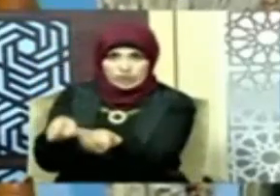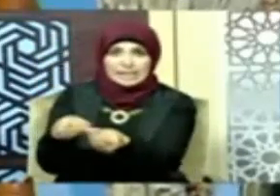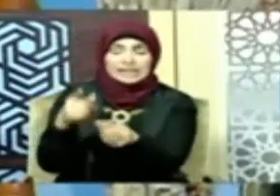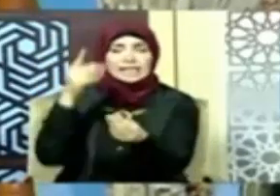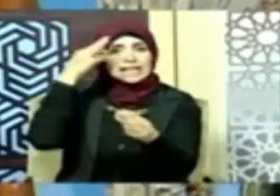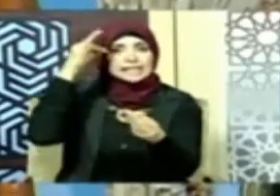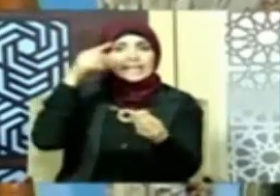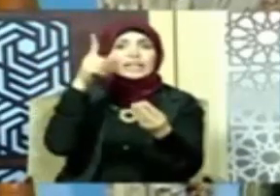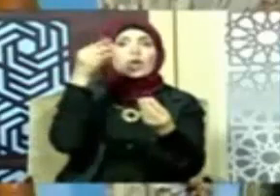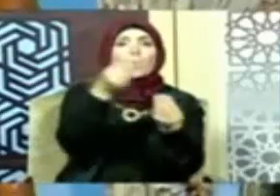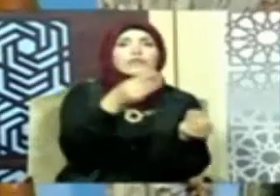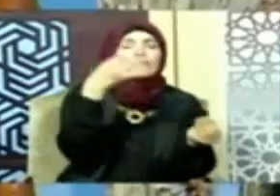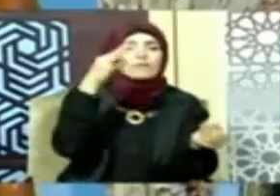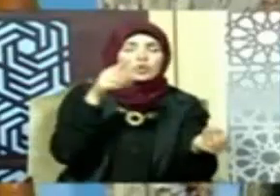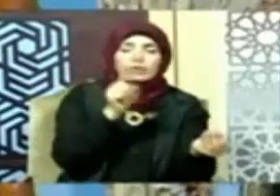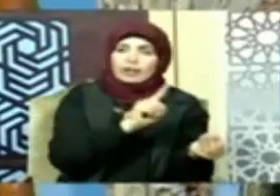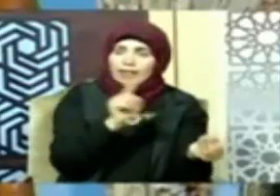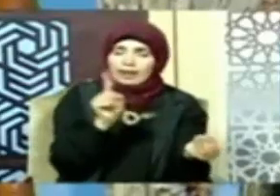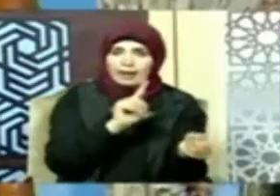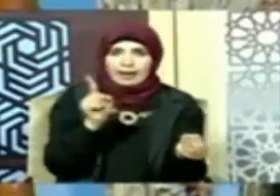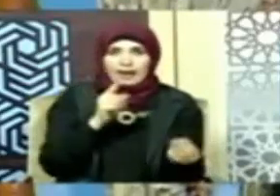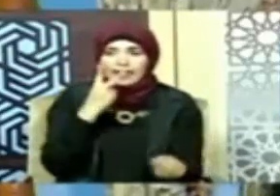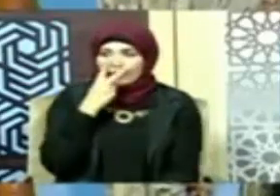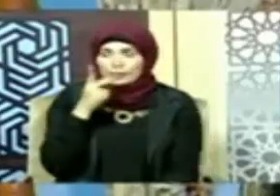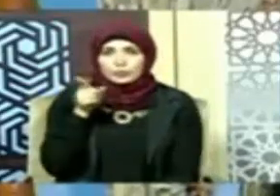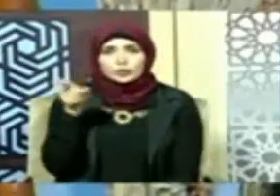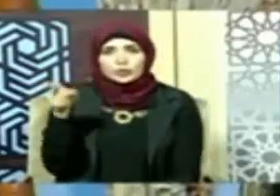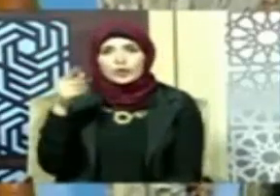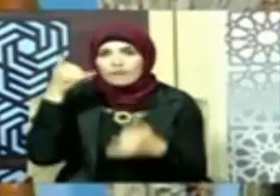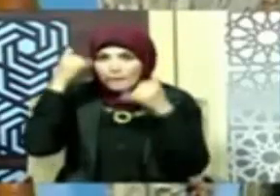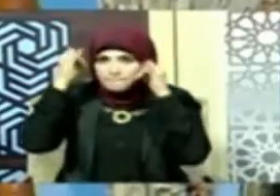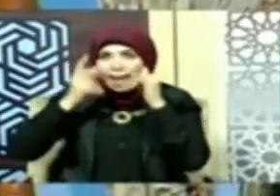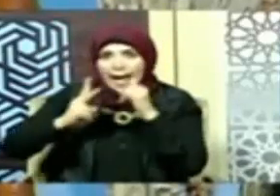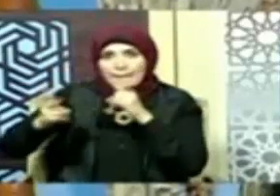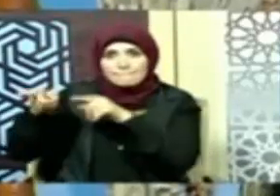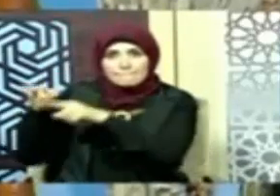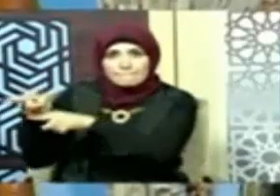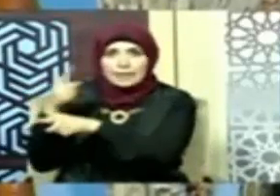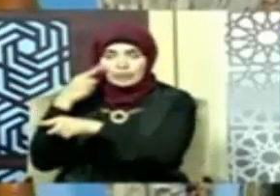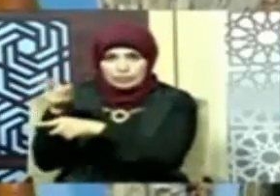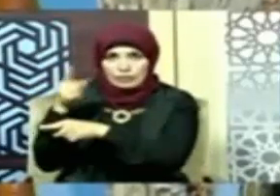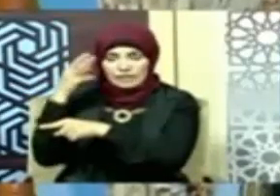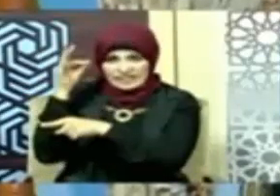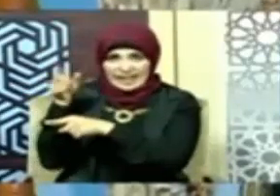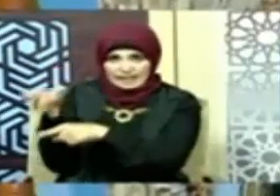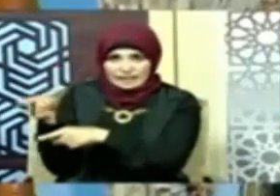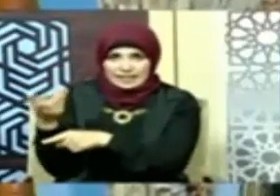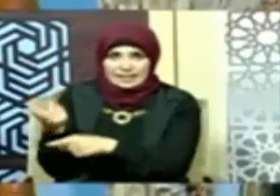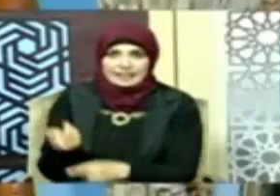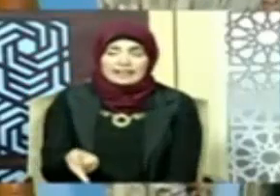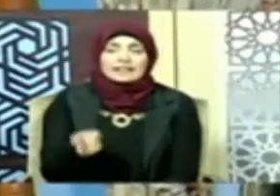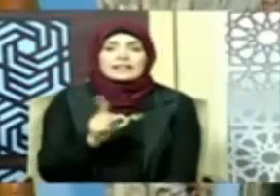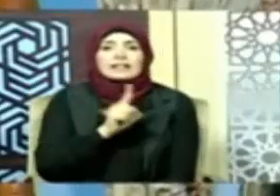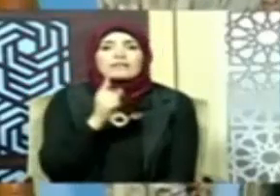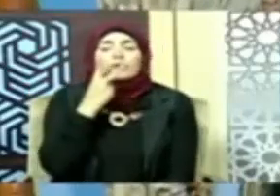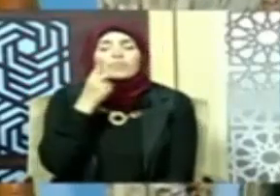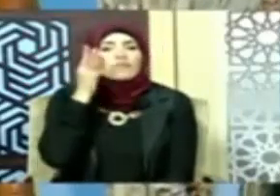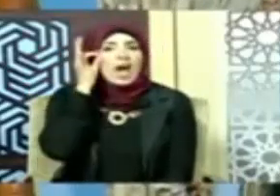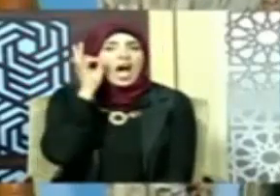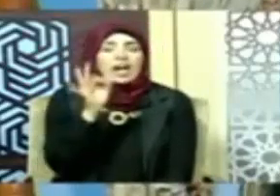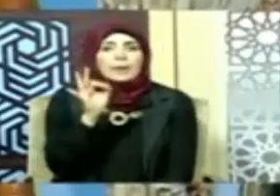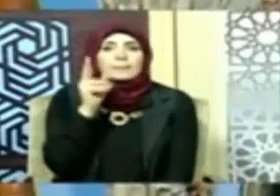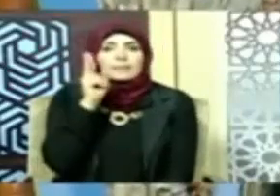من جهلهن البهائم. ويقول أبو الأسود الدؤلي: وعجبت للدنيا